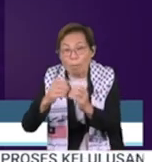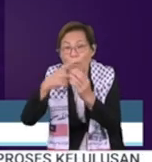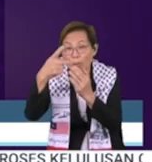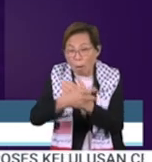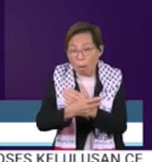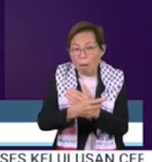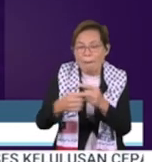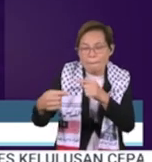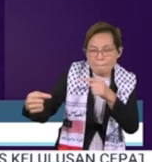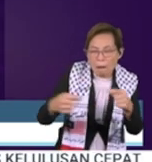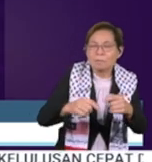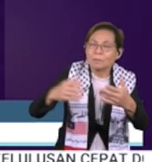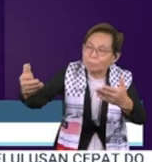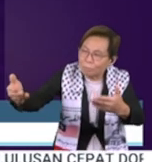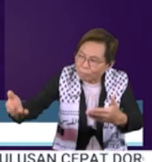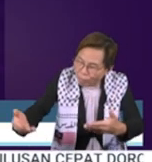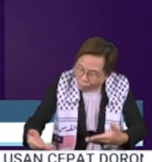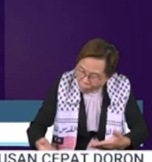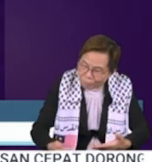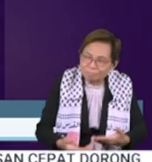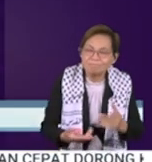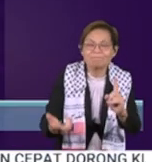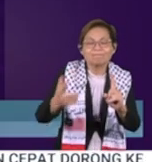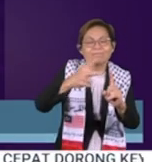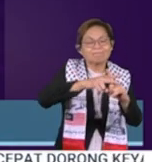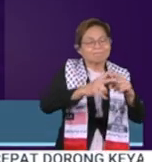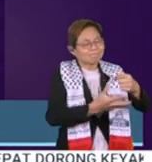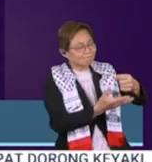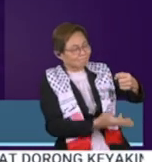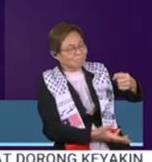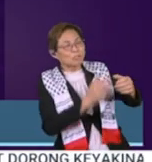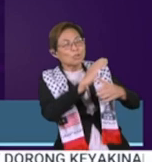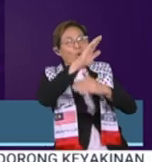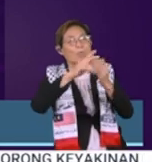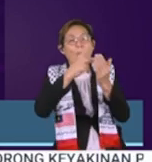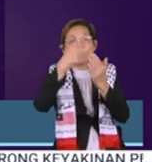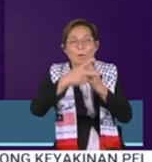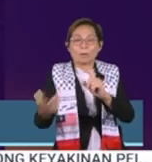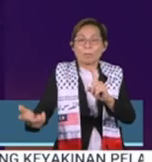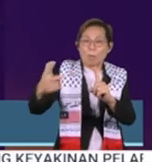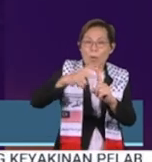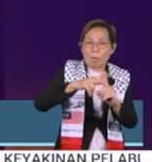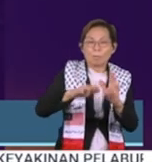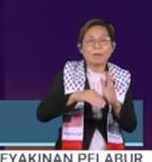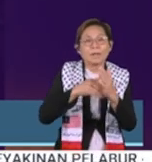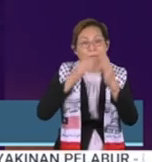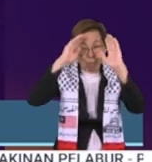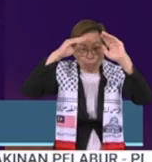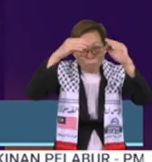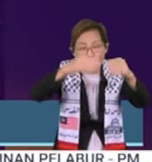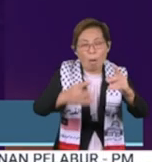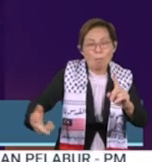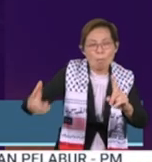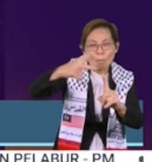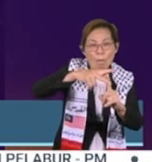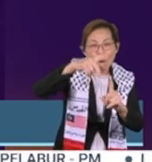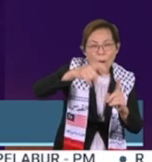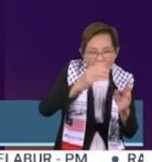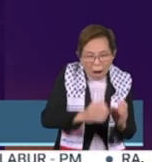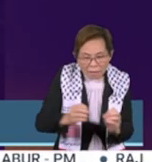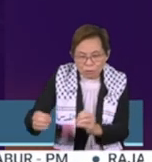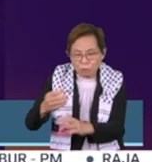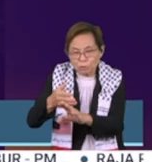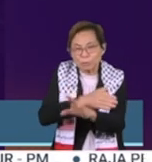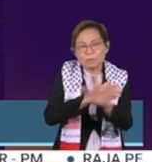dan acara isukan dipelawa untuk memohon dana ini. Semua program yang dipohon berdasarkan skop permohonan perlulah dianjurkan